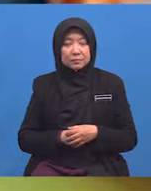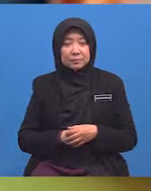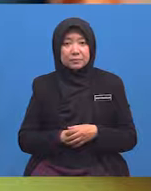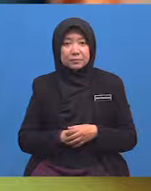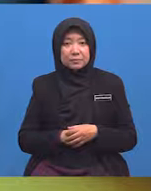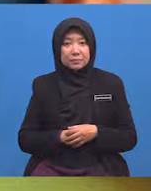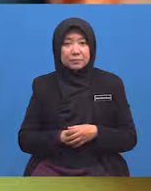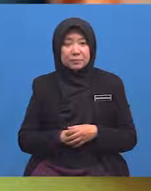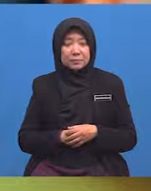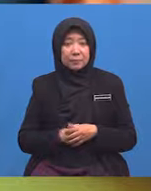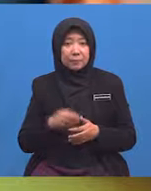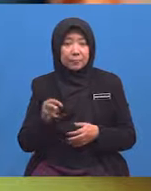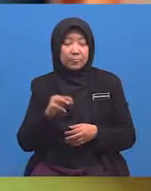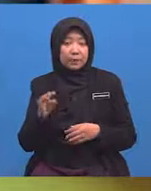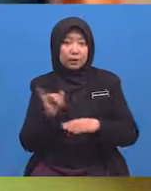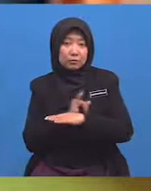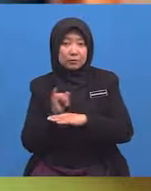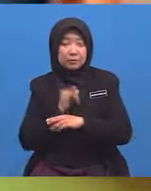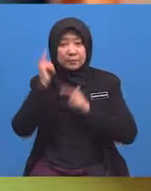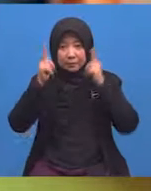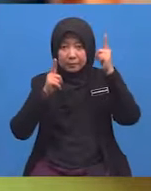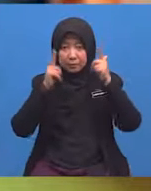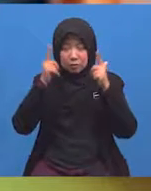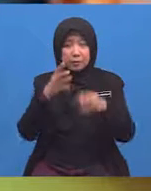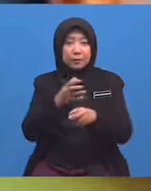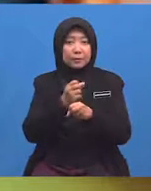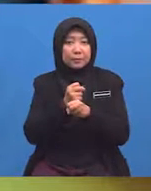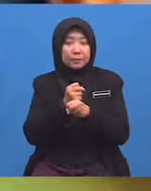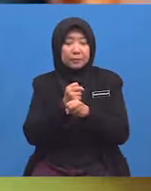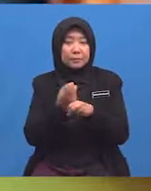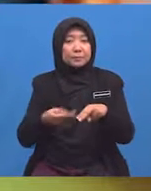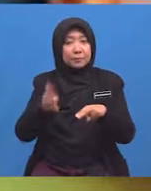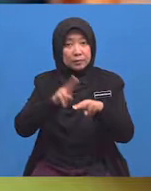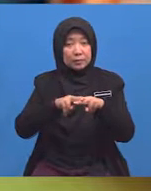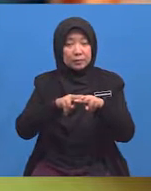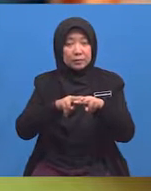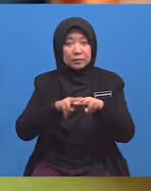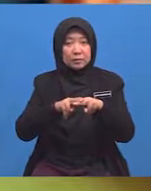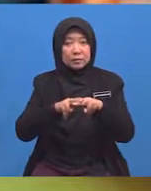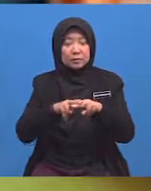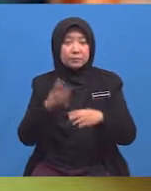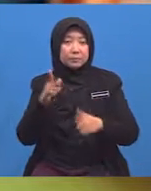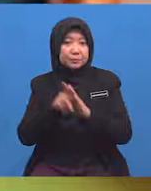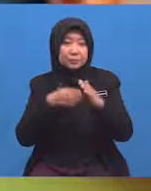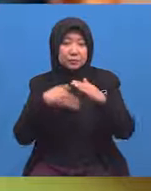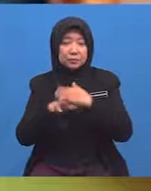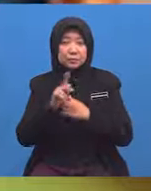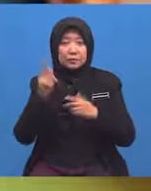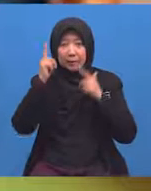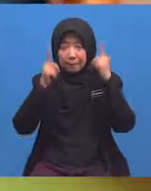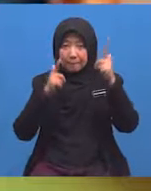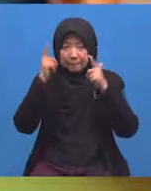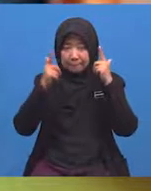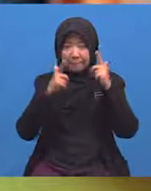Murid-murid, industri pelancongan juga dapat ditingkatkan melalui kemasukan pelancong